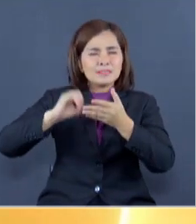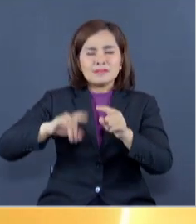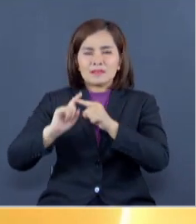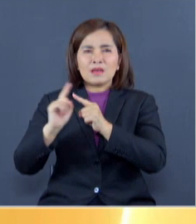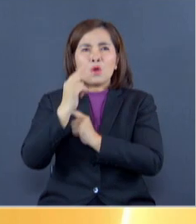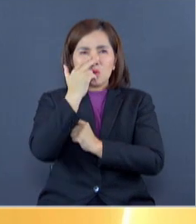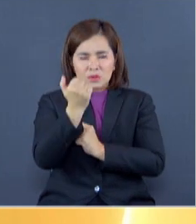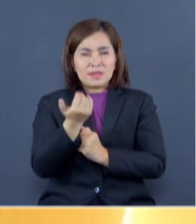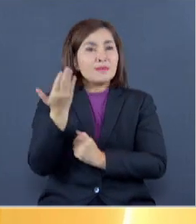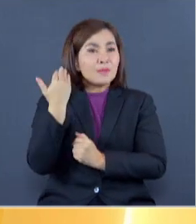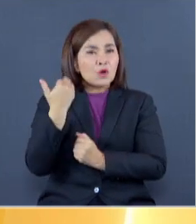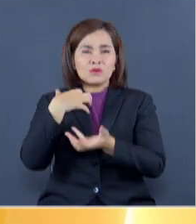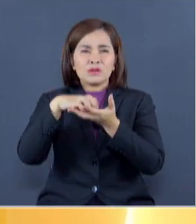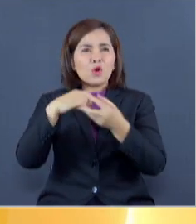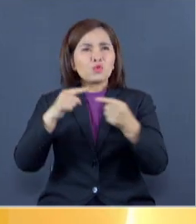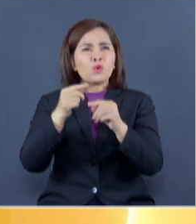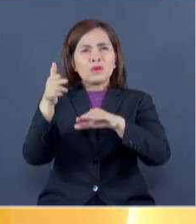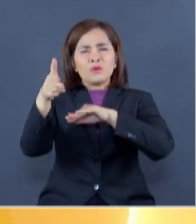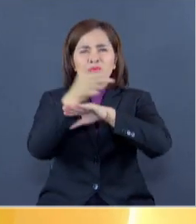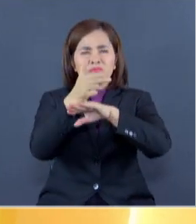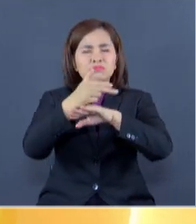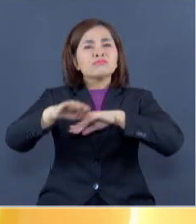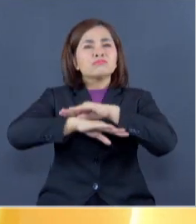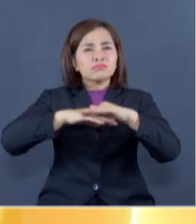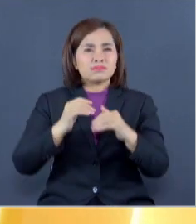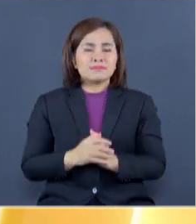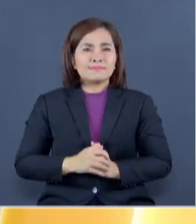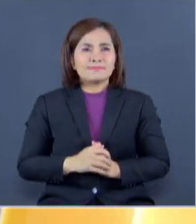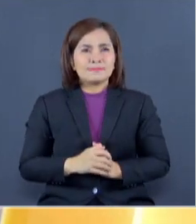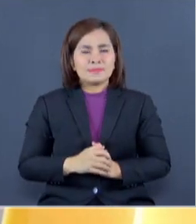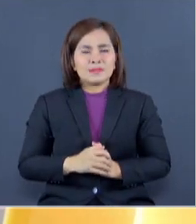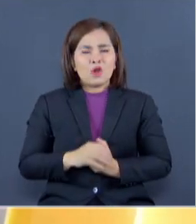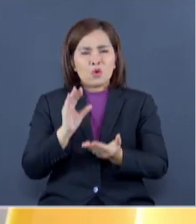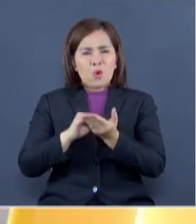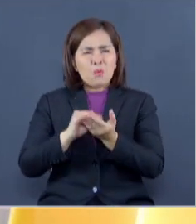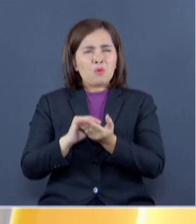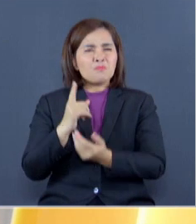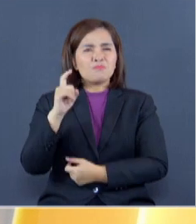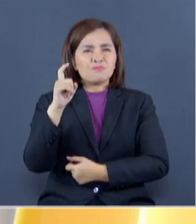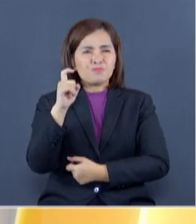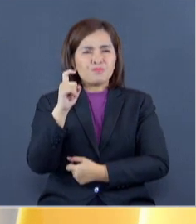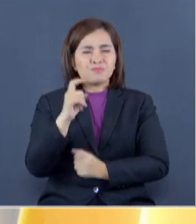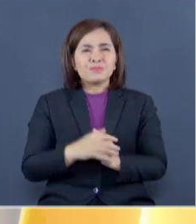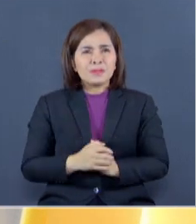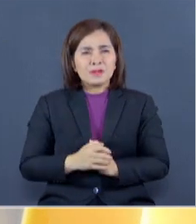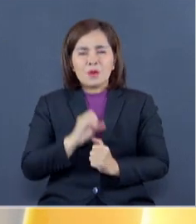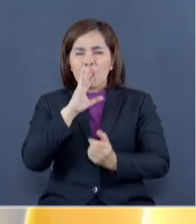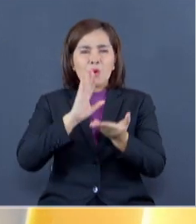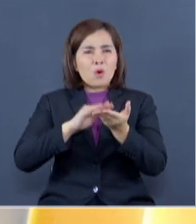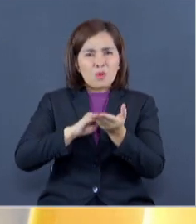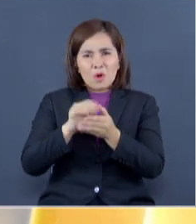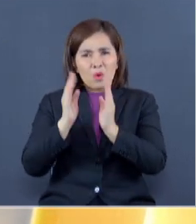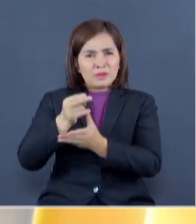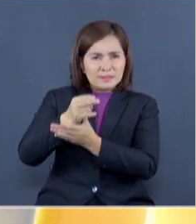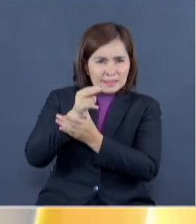ปิดที่เรานำเสนอให้คุณผู้ชมดูถ้าพูดกันตรงๆคือใช้เป็นเบาะแสแทบไม่ได้เลยบอกอะไรไม่ได้เลยว่าคน